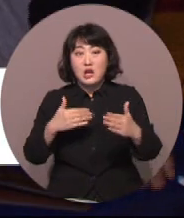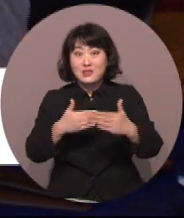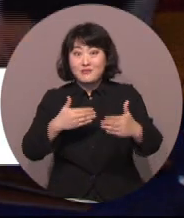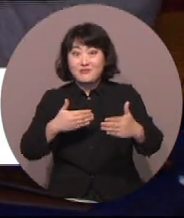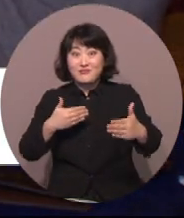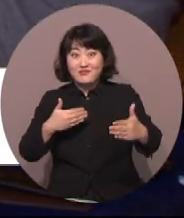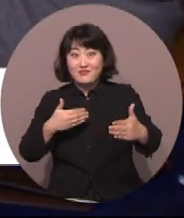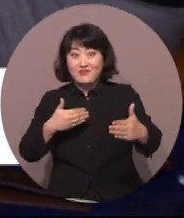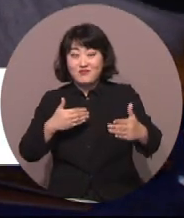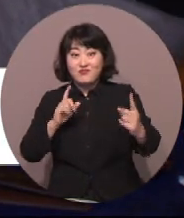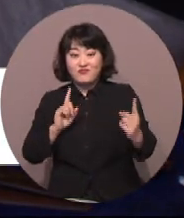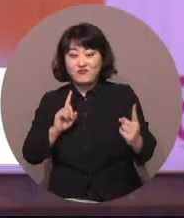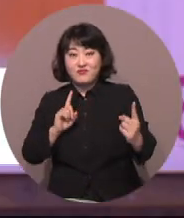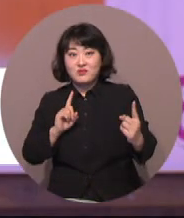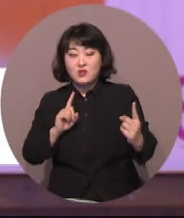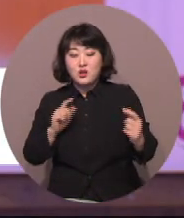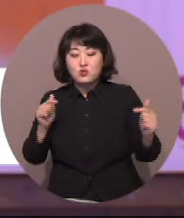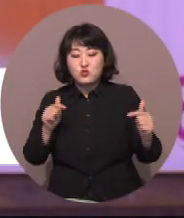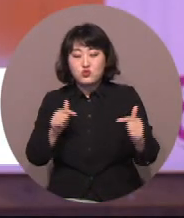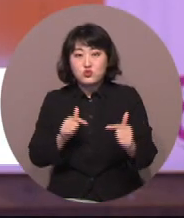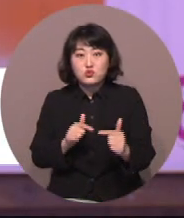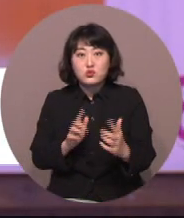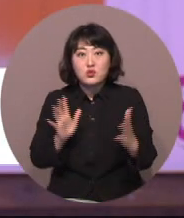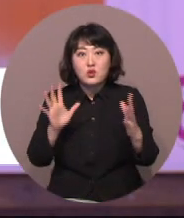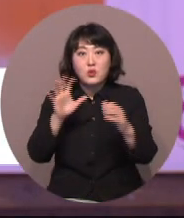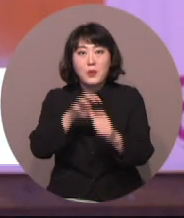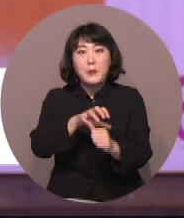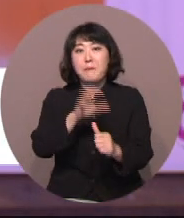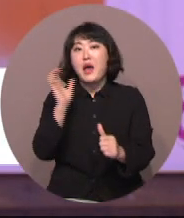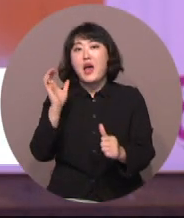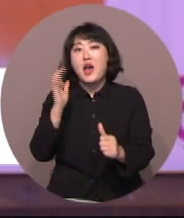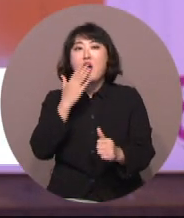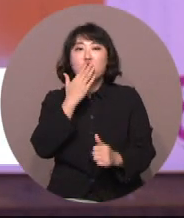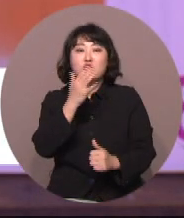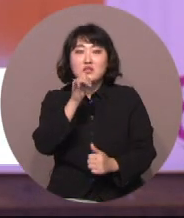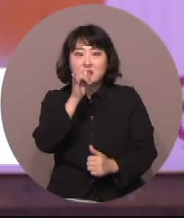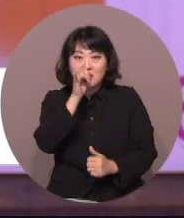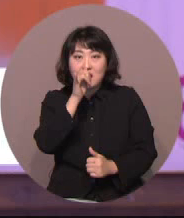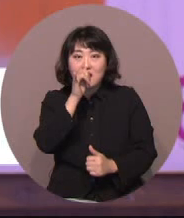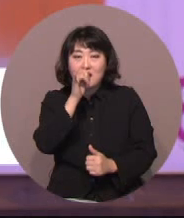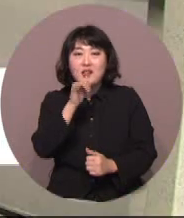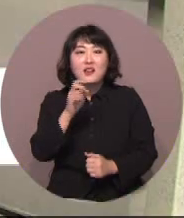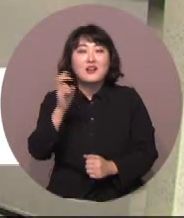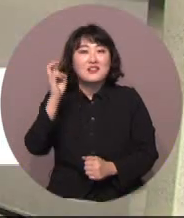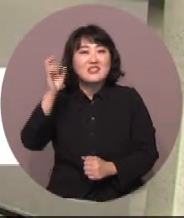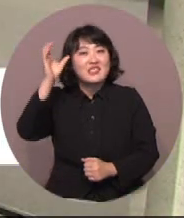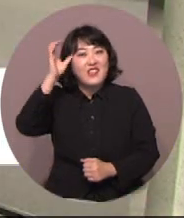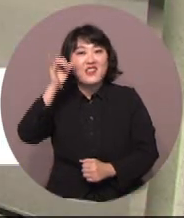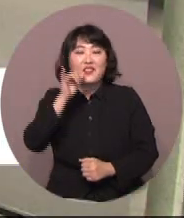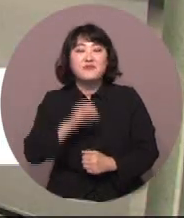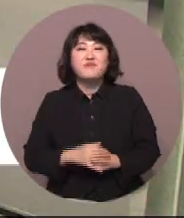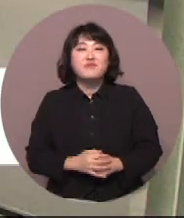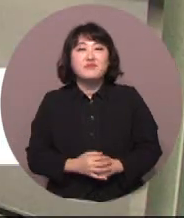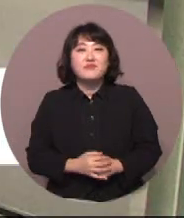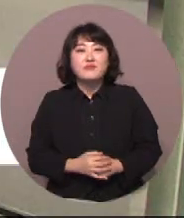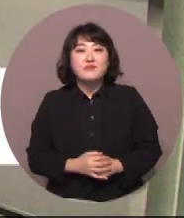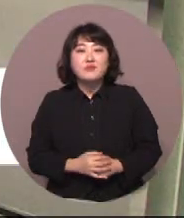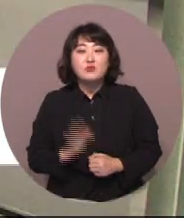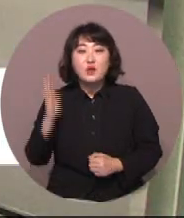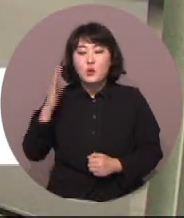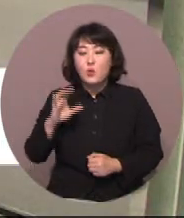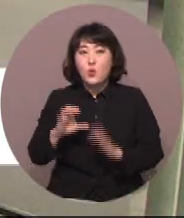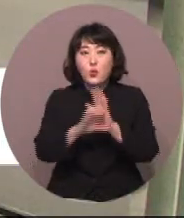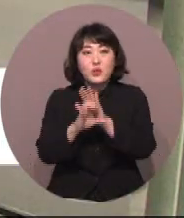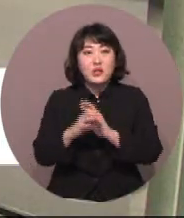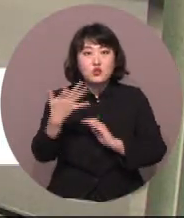방역 조치를 개편할 수 있다고 밝혀 완전 해제의 가능성이 점쳐지고 있습니다 또 최근 코론